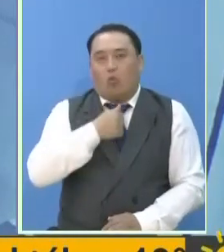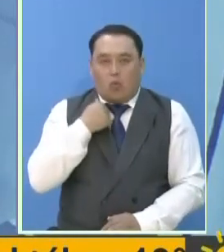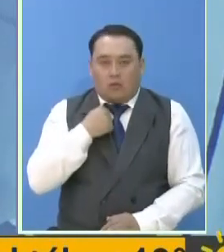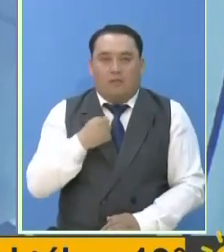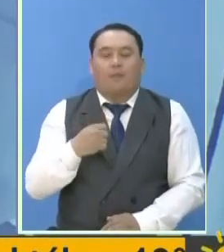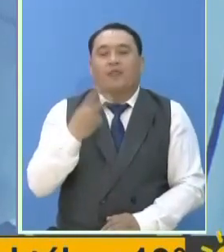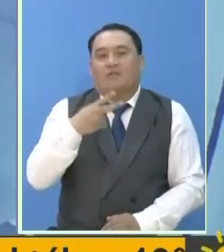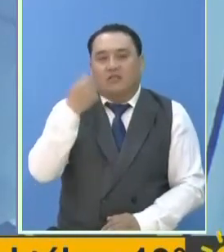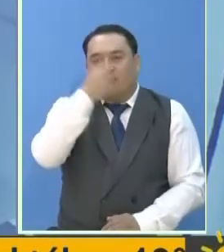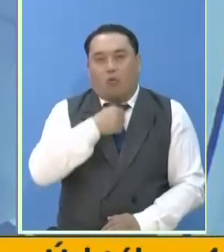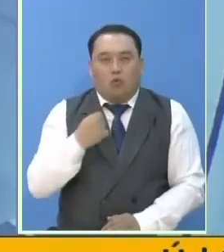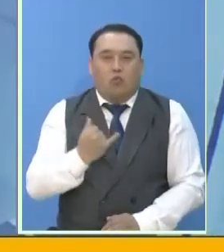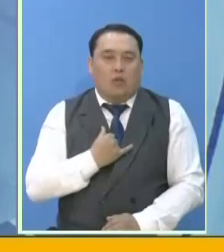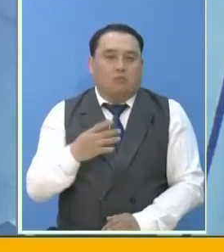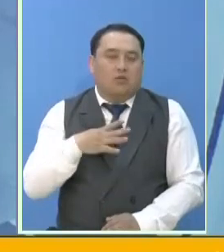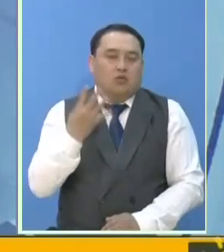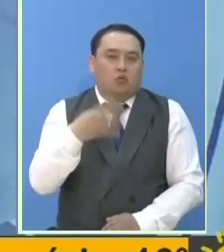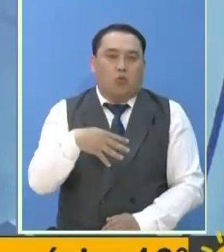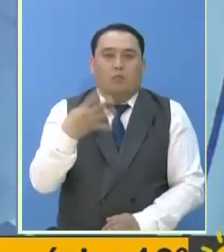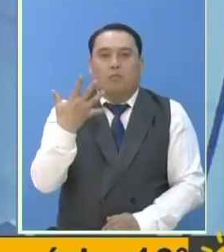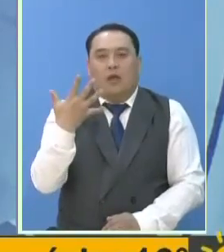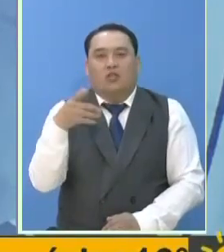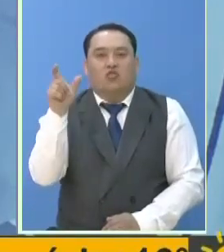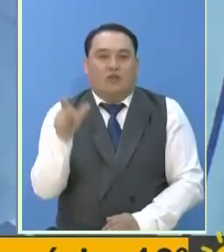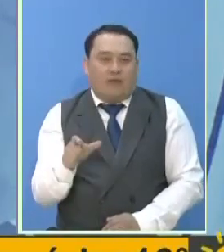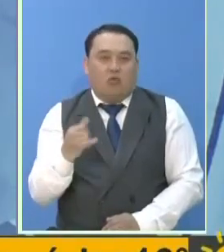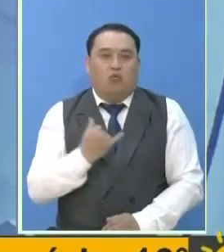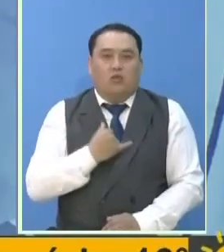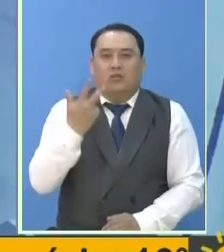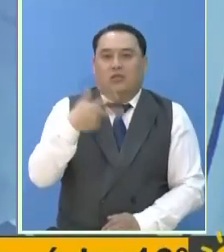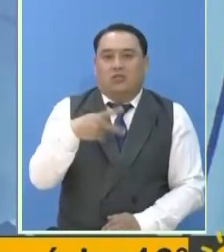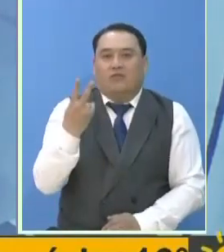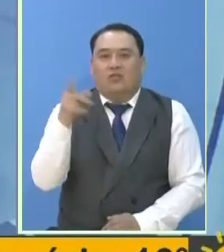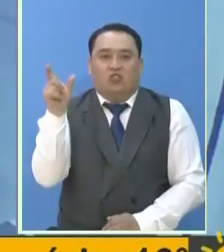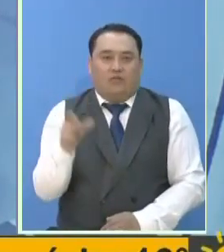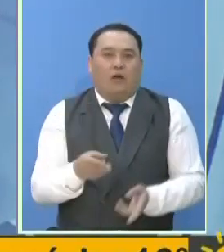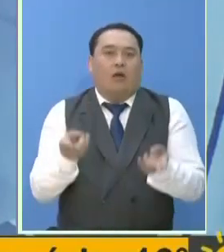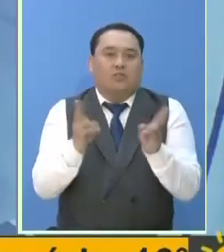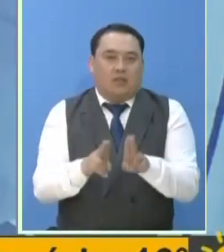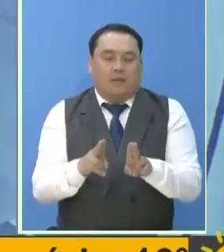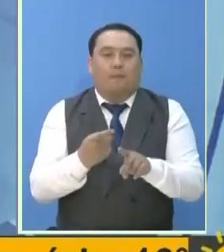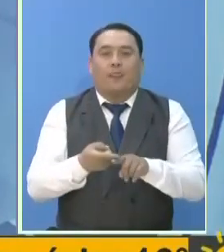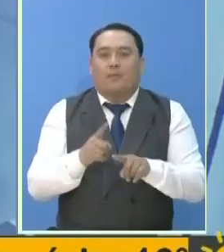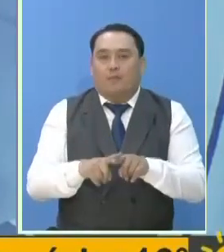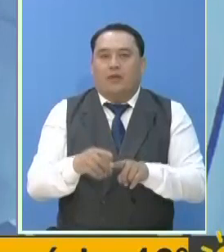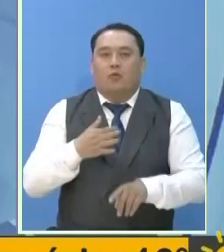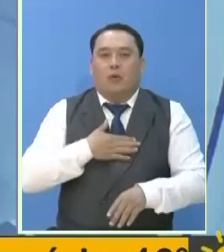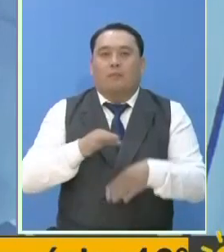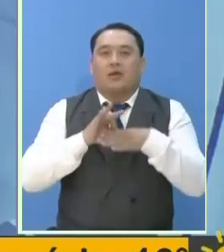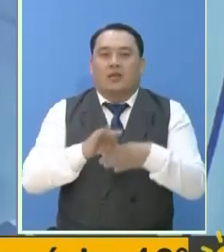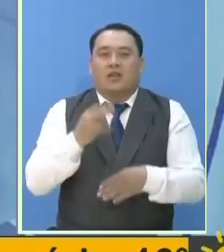до конца 2020 года было 45 единиц в департаменте, сейчас у нас всего 32 человека осталось, поэтому мы